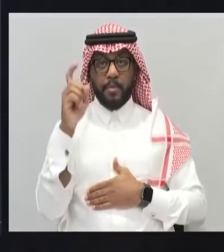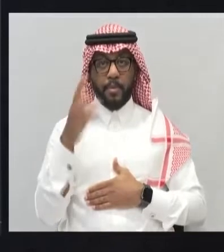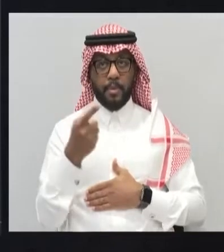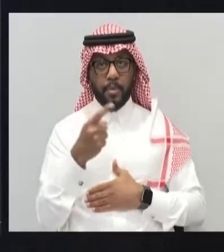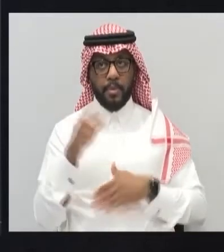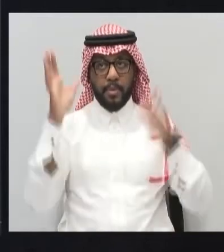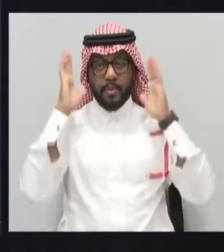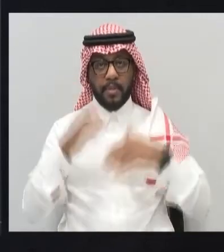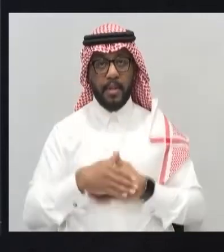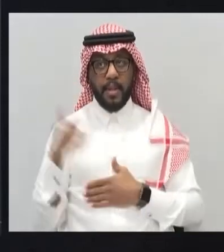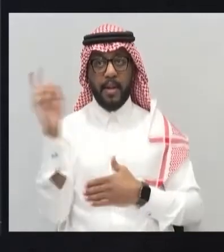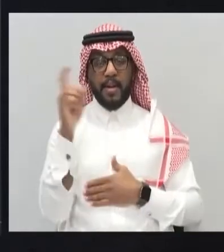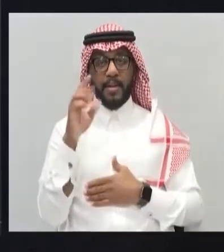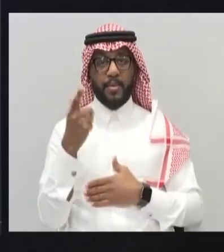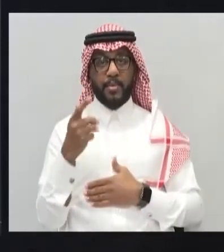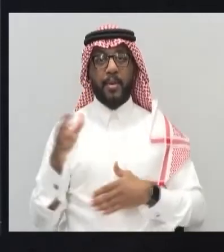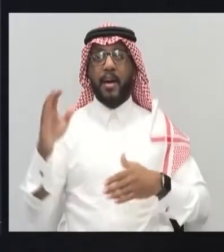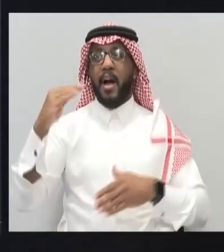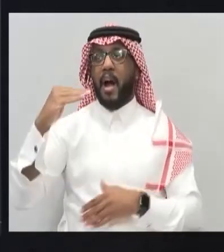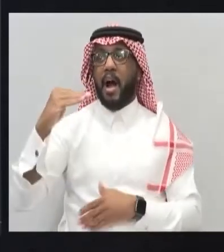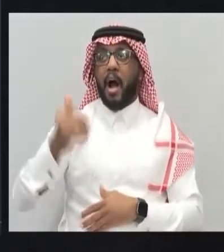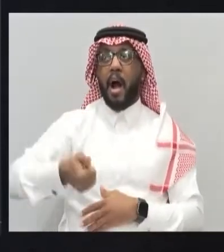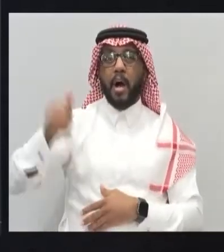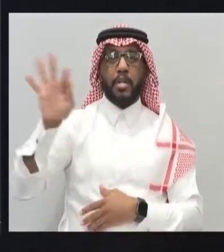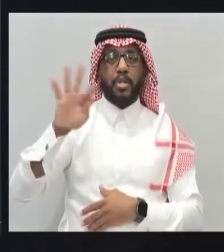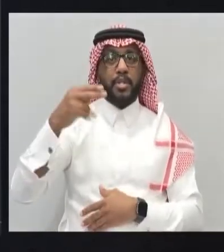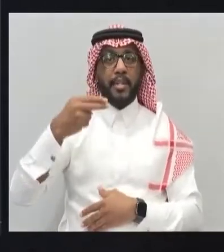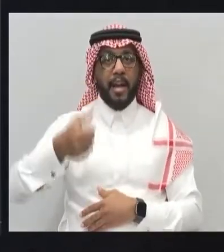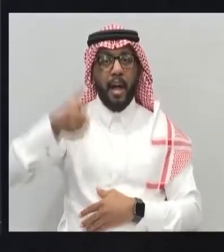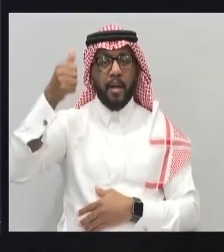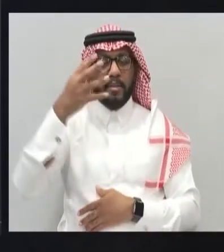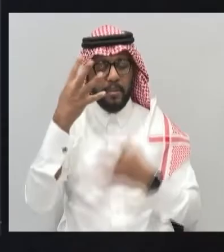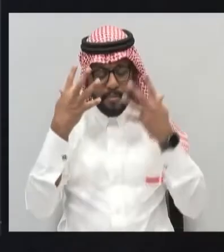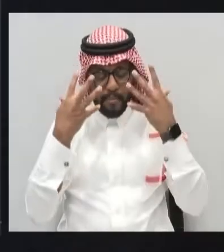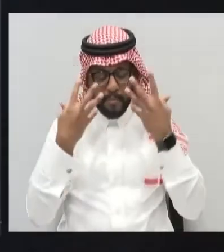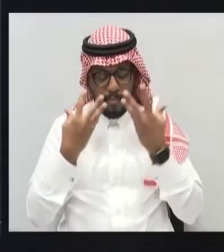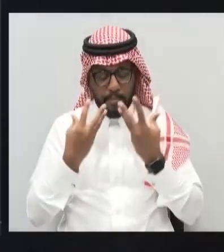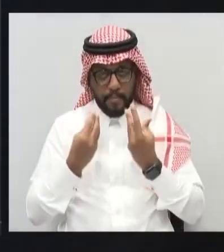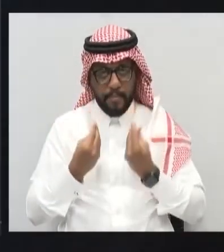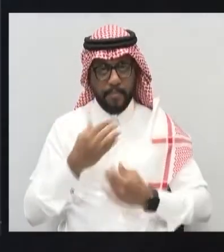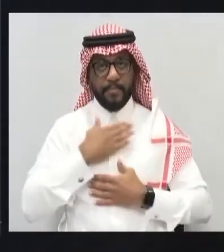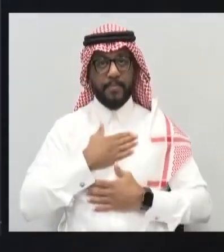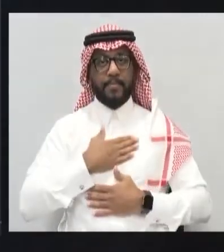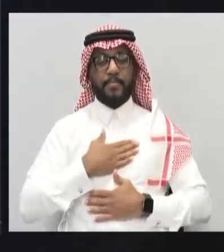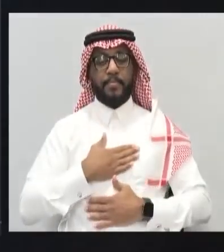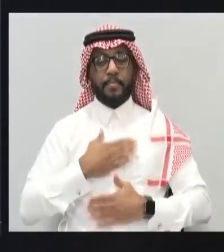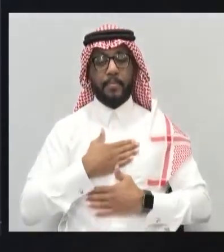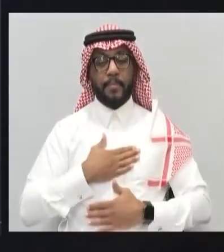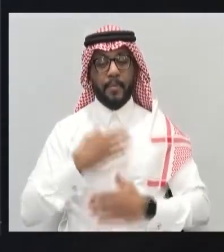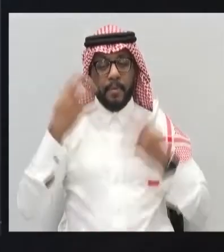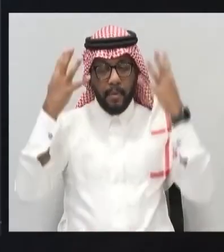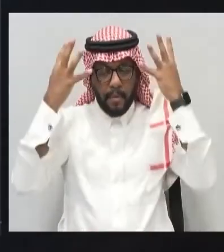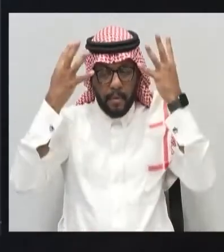المسلم الصلاه ستجيب بكلمه واحده وهي كلمه احسنتم كلمه